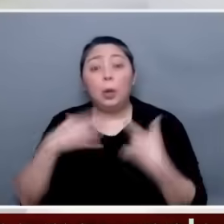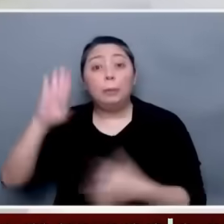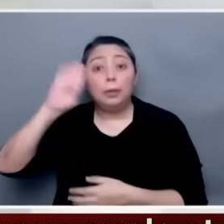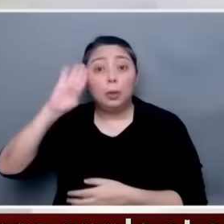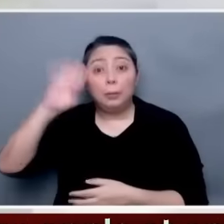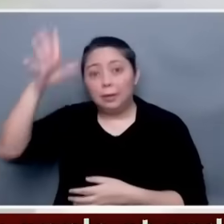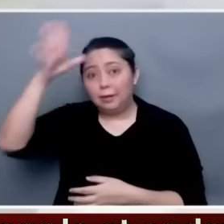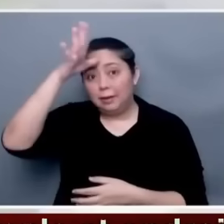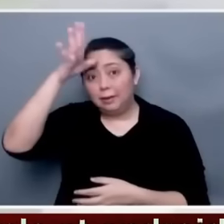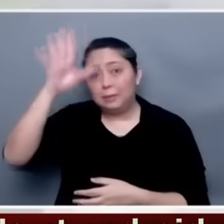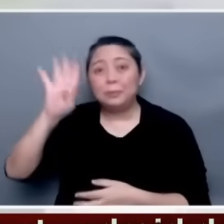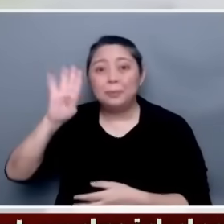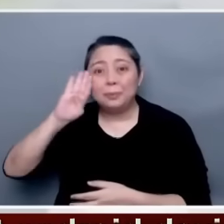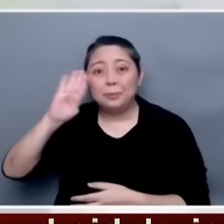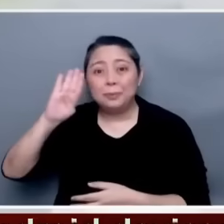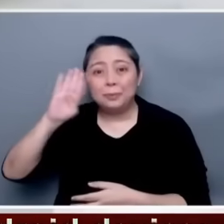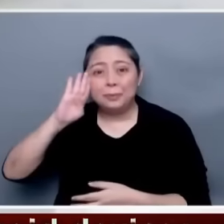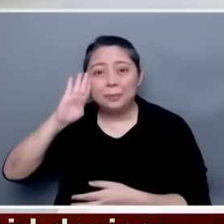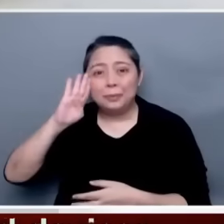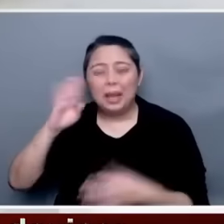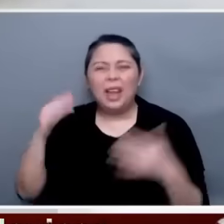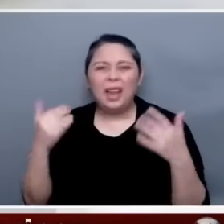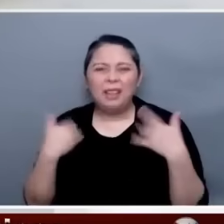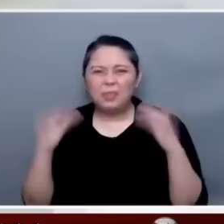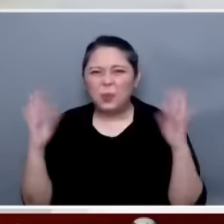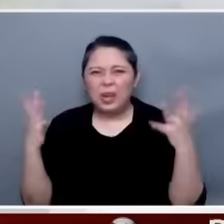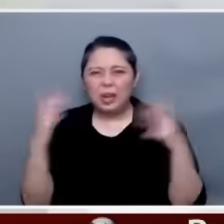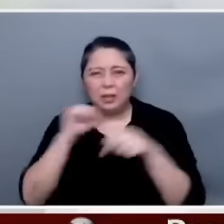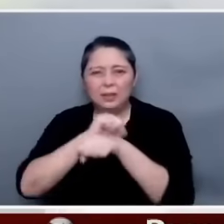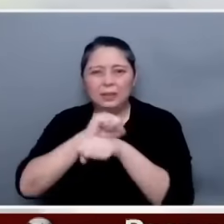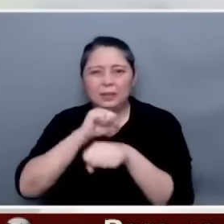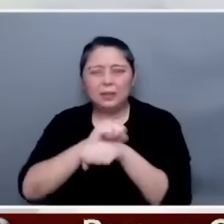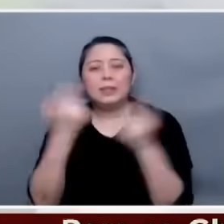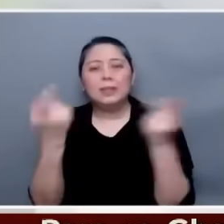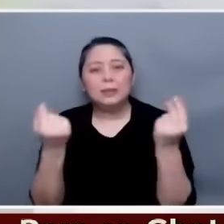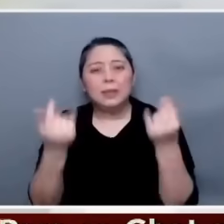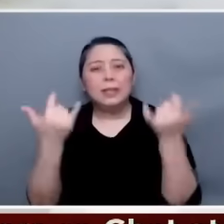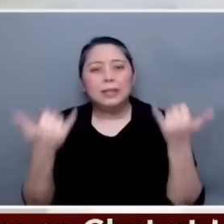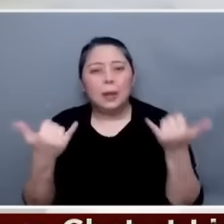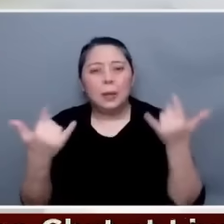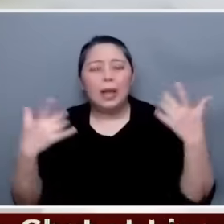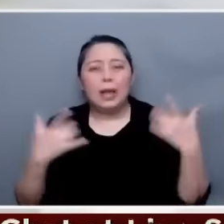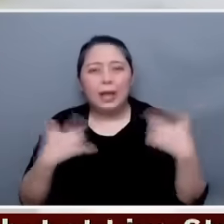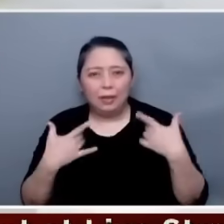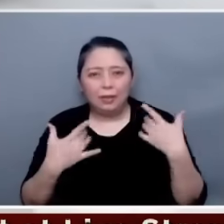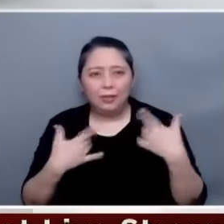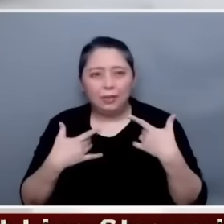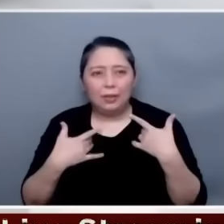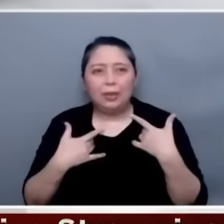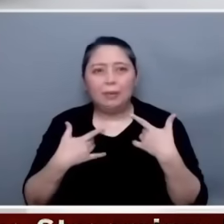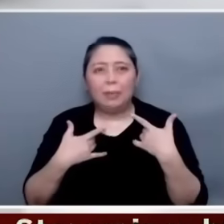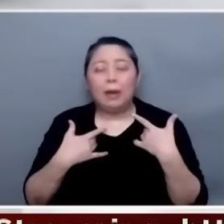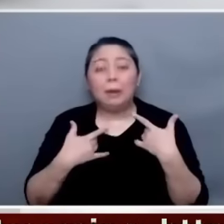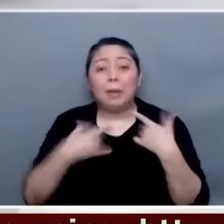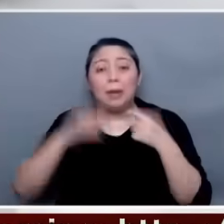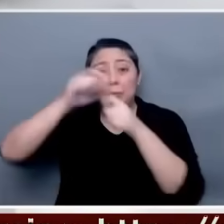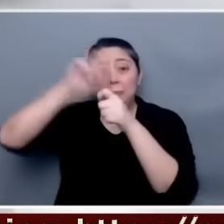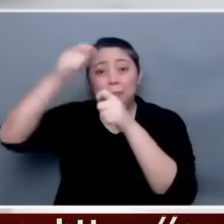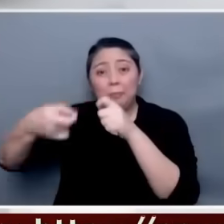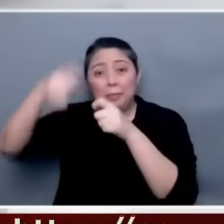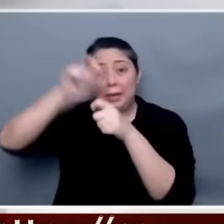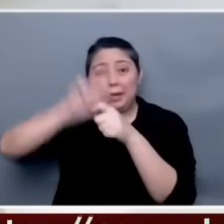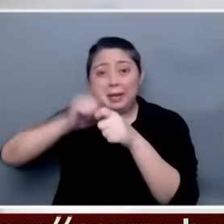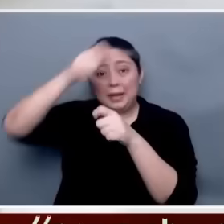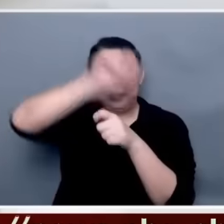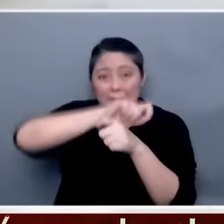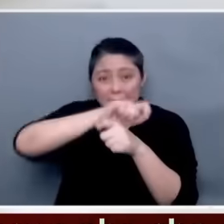lugar na kung tawagin ay Barrio Bisaya sa Barangay Tungkong Mangga sa San Jose del Monte, Bulacan. Dati po kasi ilan lang tao